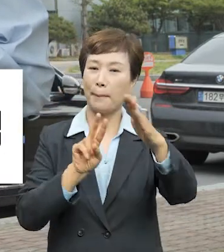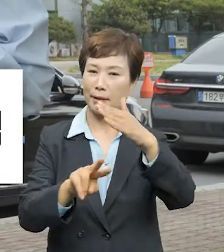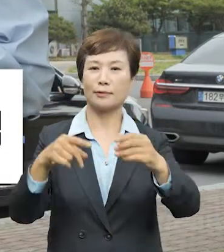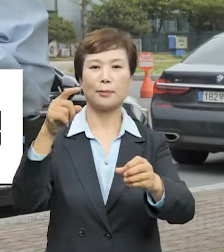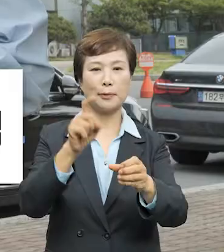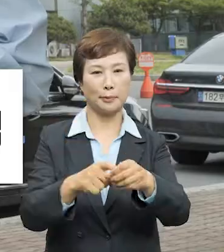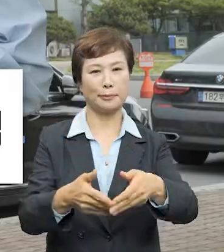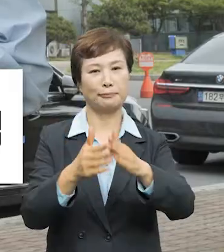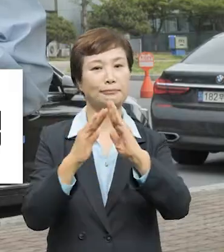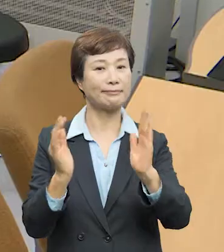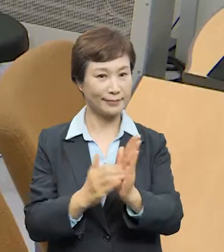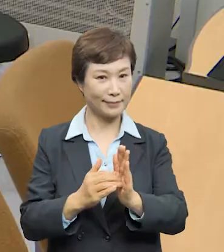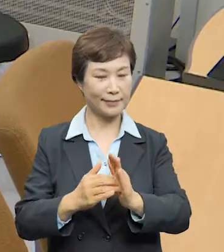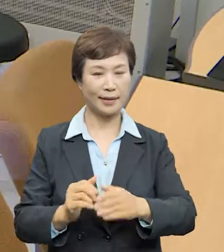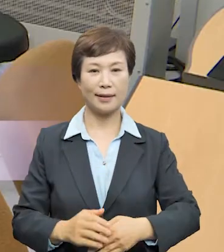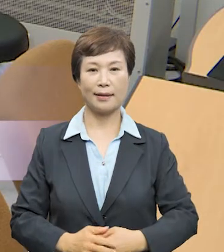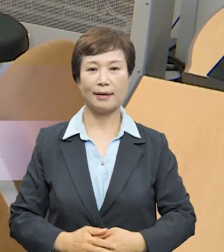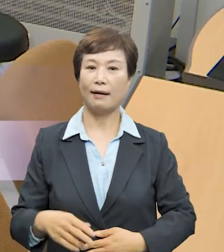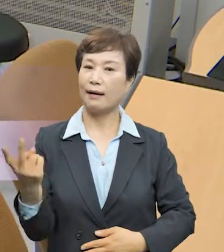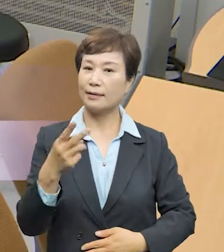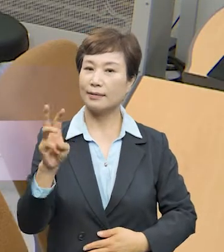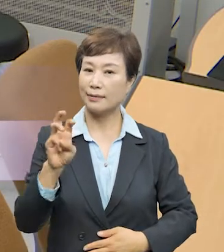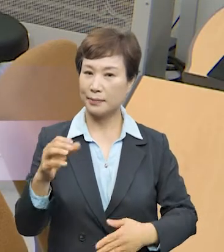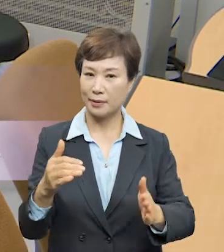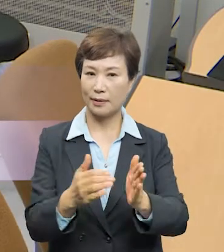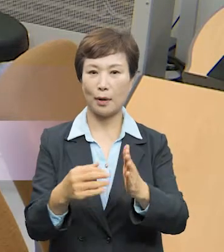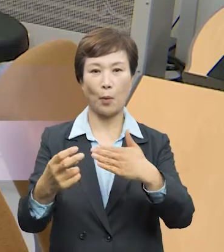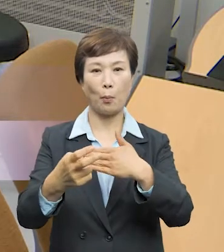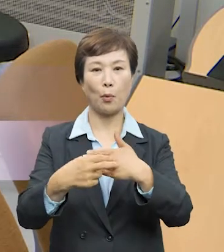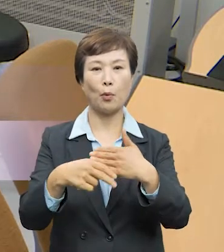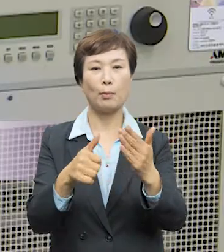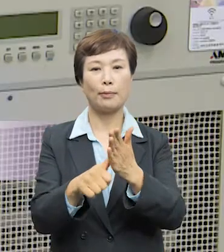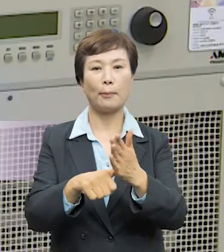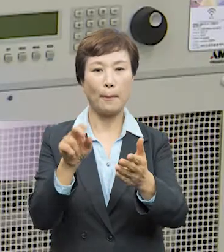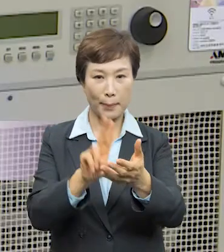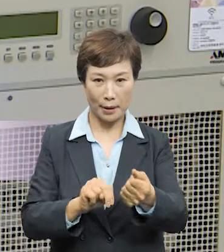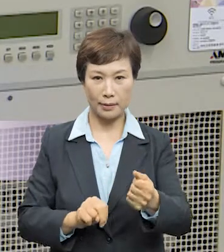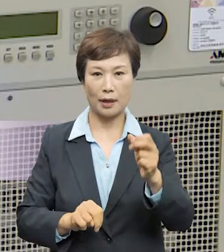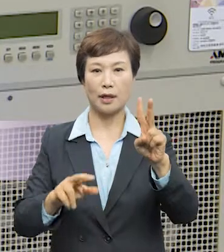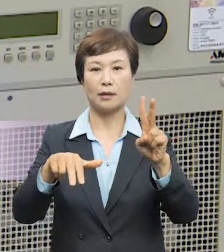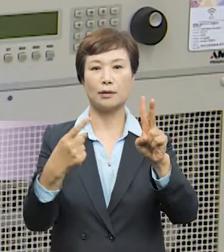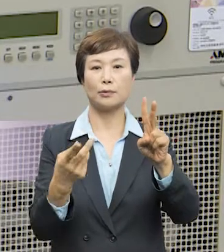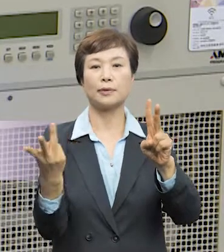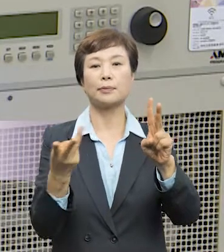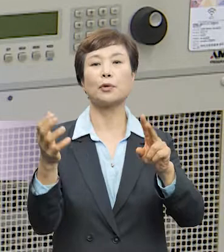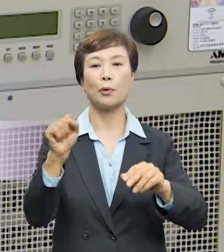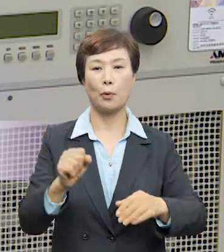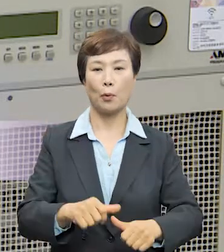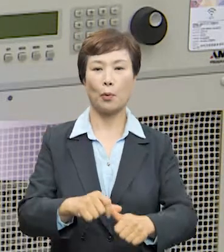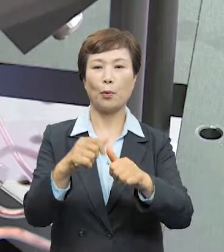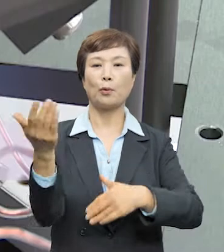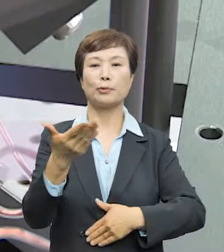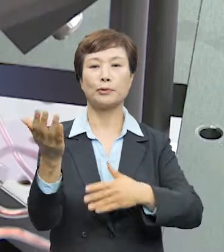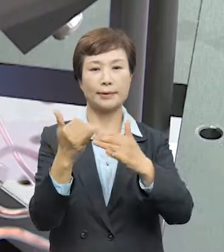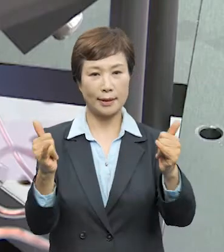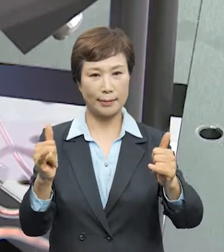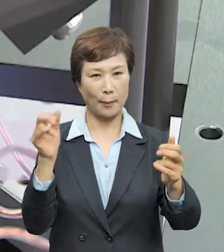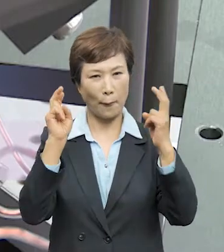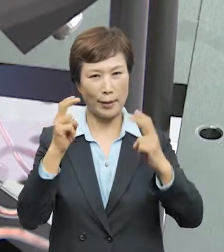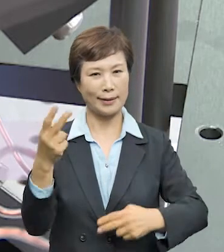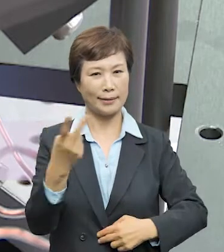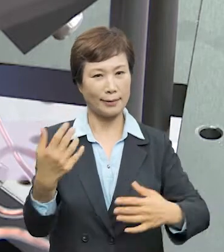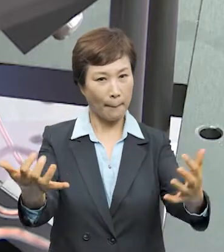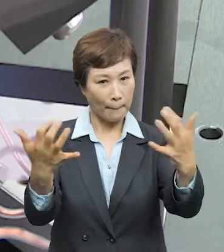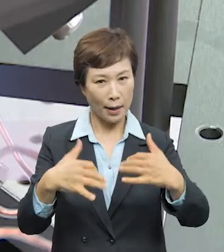목표를 수립했습니다. 광주시는 2030년까지 의료산업 매출 2조 3천억 원, 고용 9천 명,